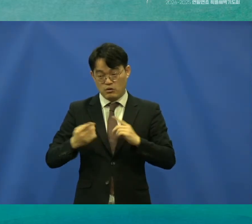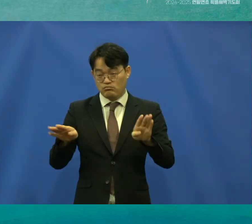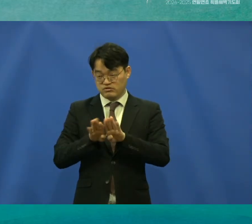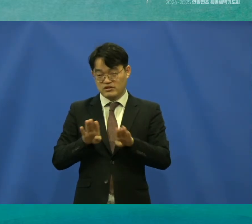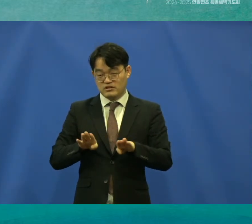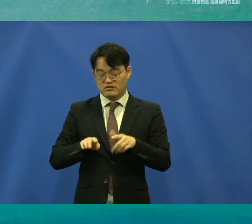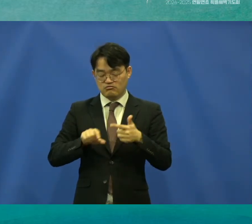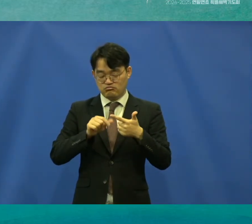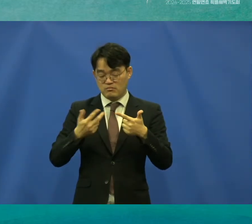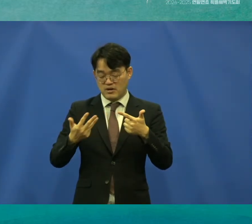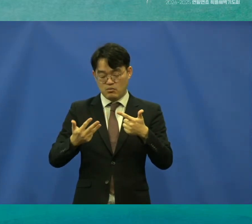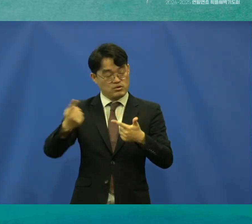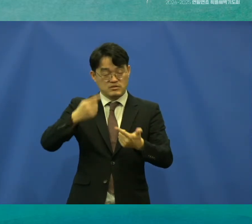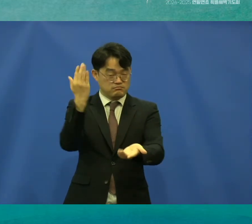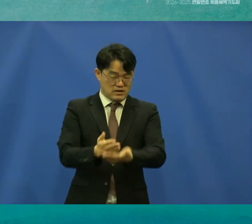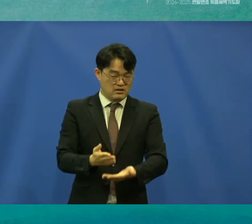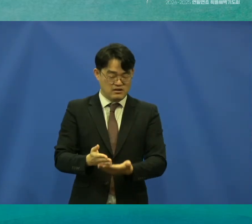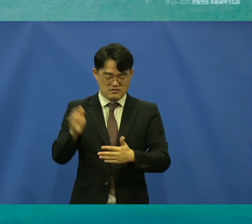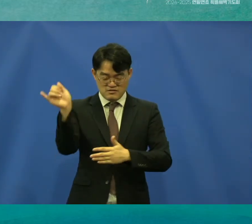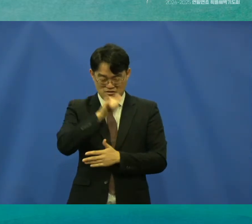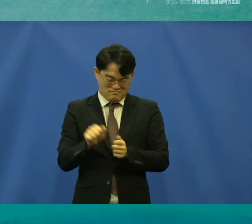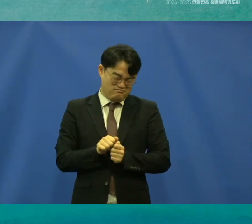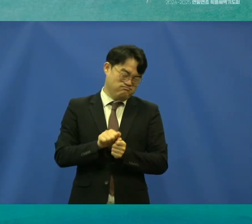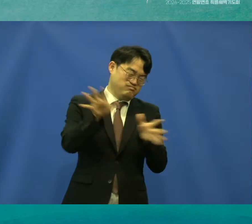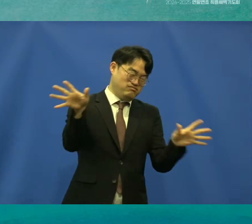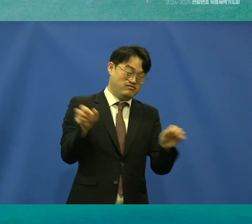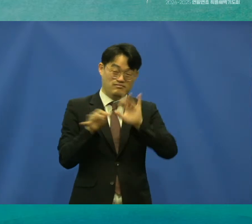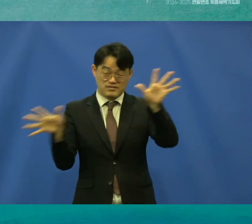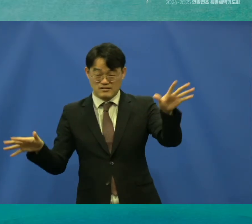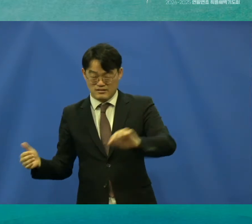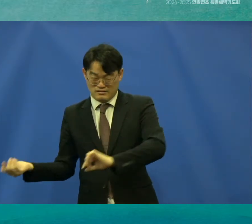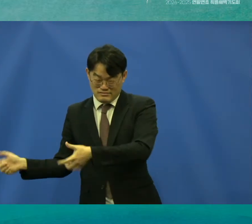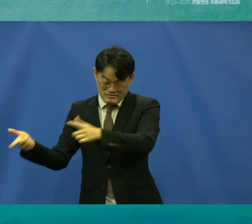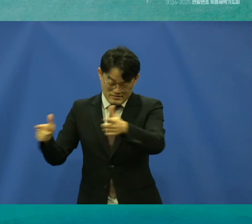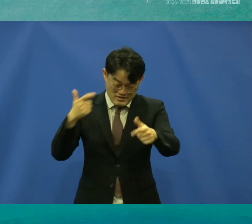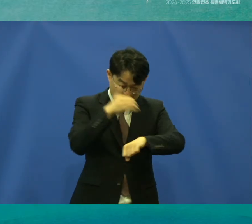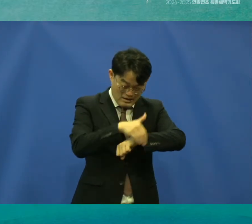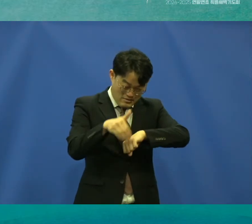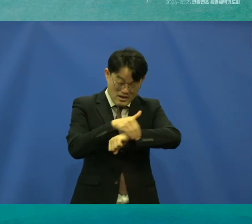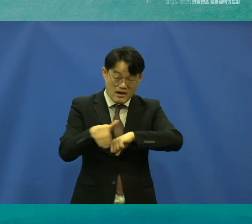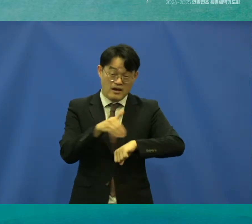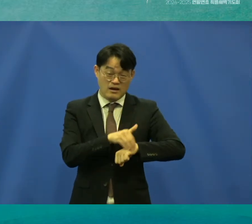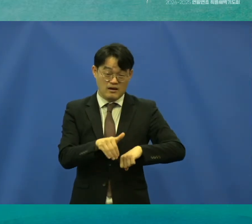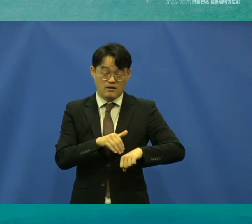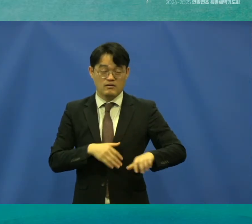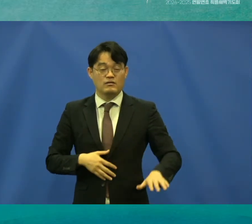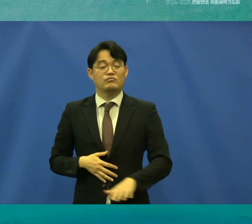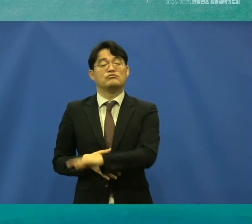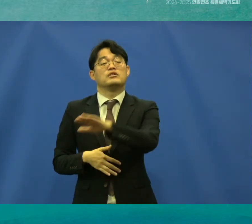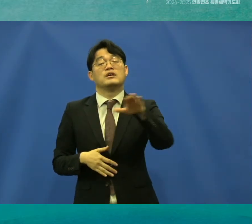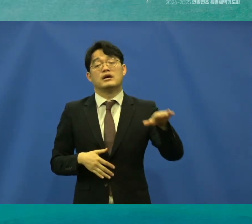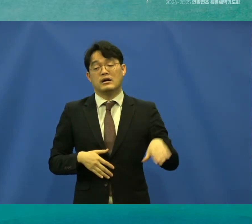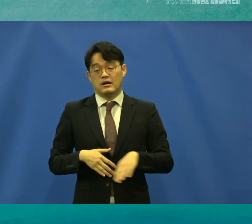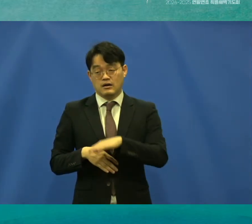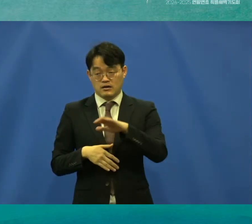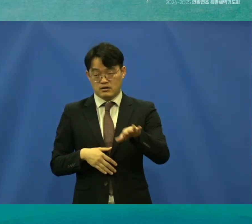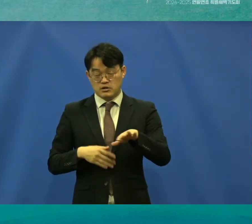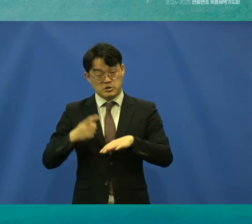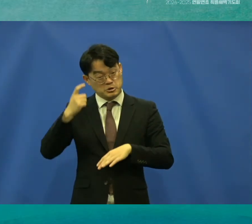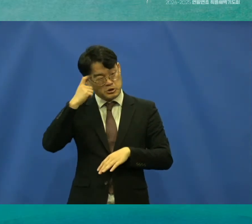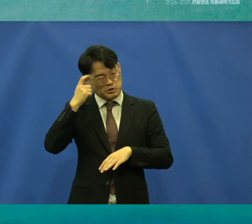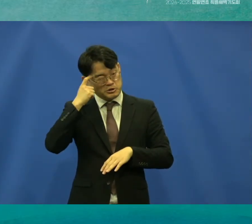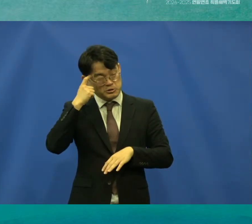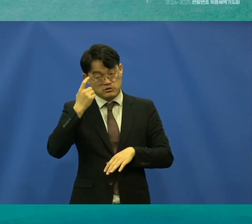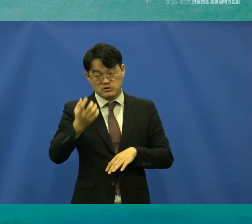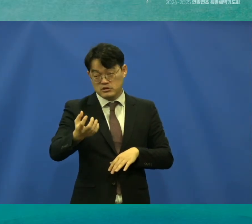열방으로 흩어지는 공동체. 그래서 많은 계획들을 해서 우리가 아름답게 그 정신을